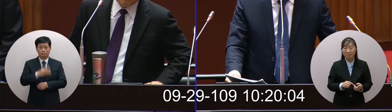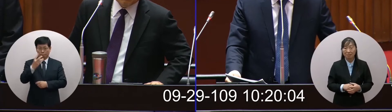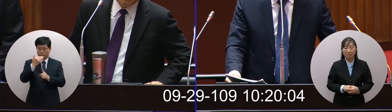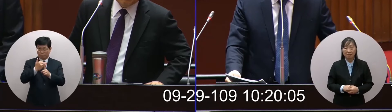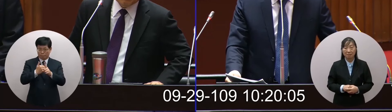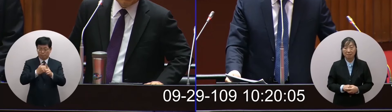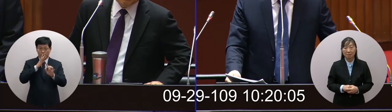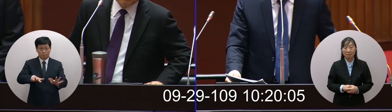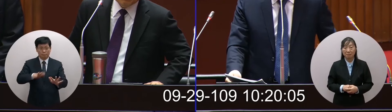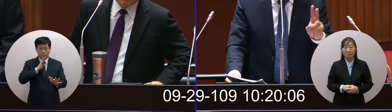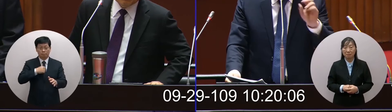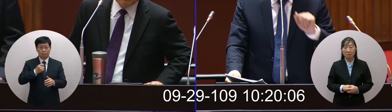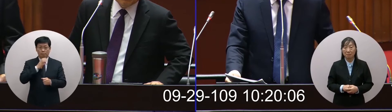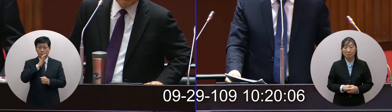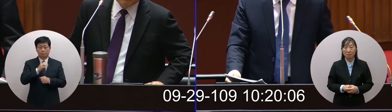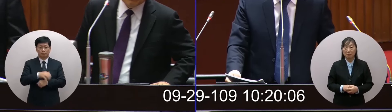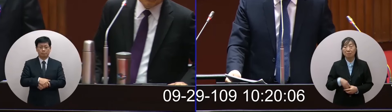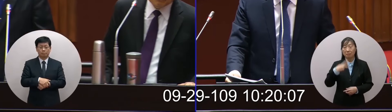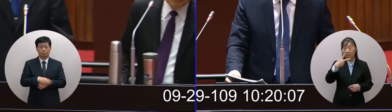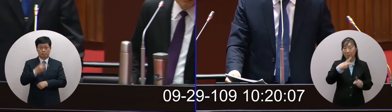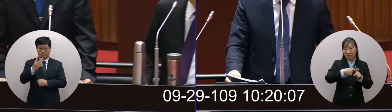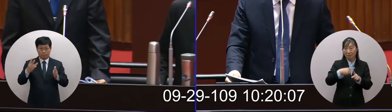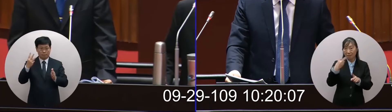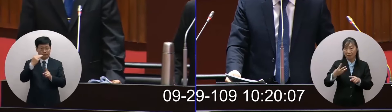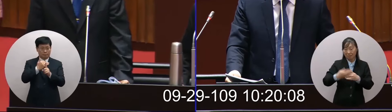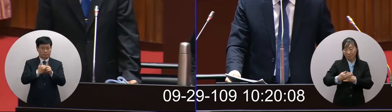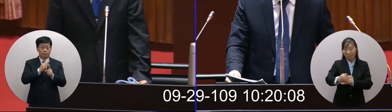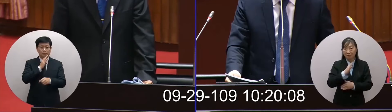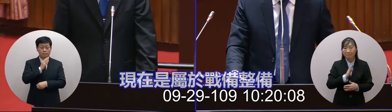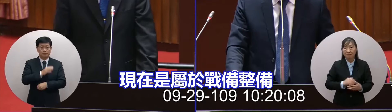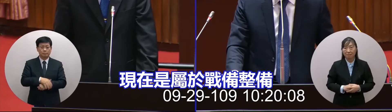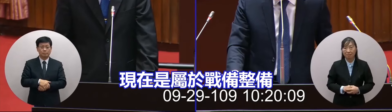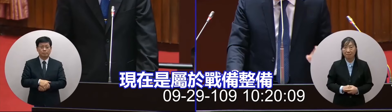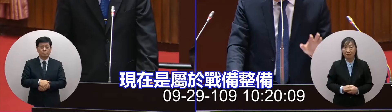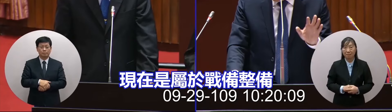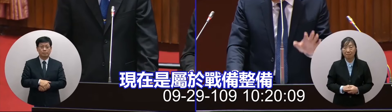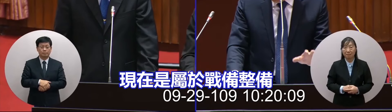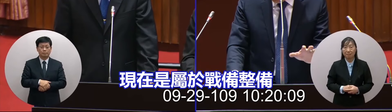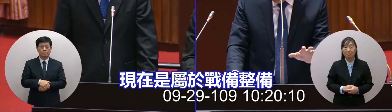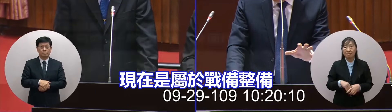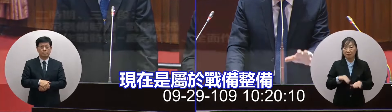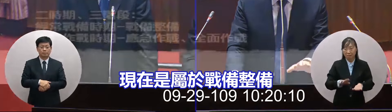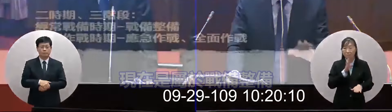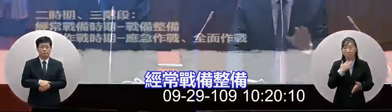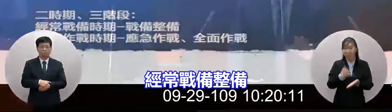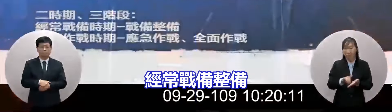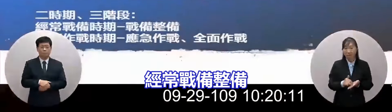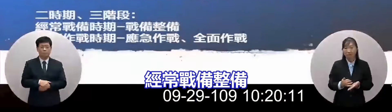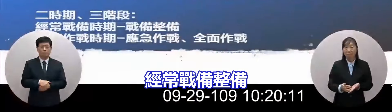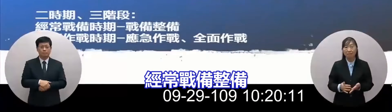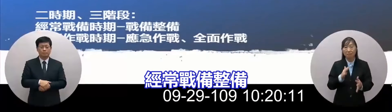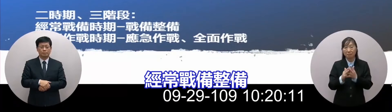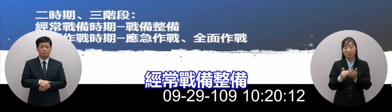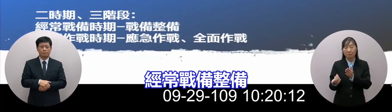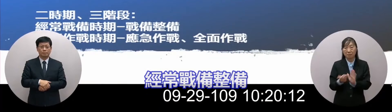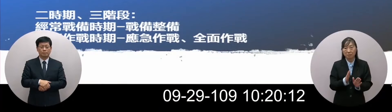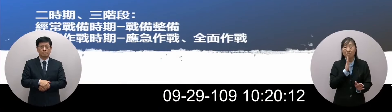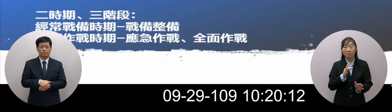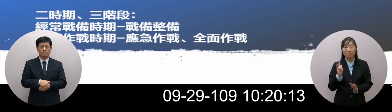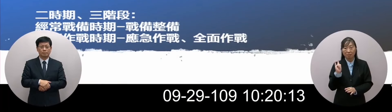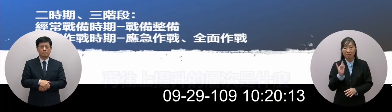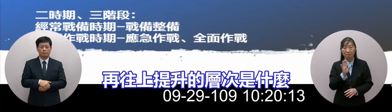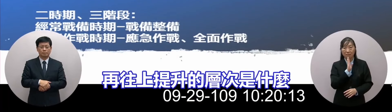阶段是现在目前这个阶段战备 两期三阶段嘛，对不对？啊，现在是属于战备准备，经常战备战备准